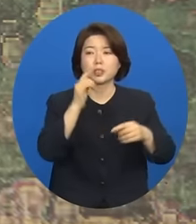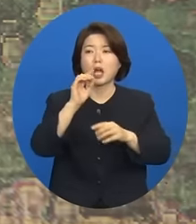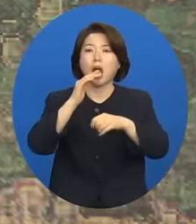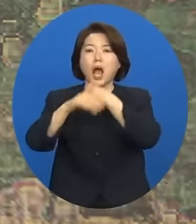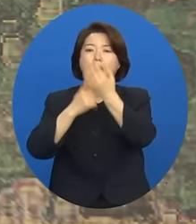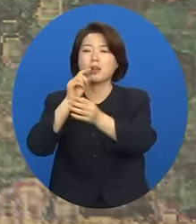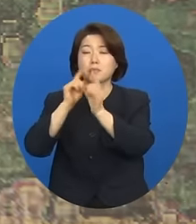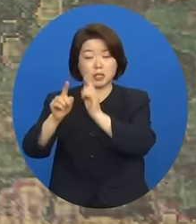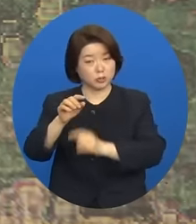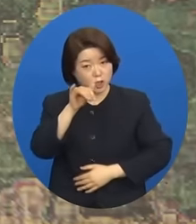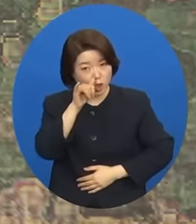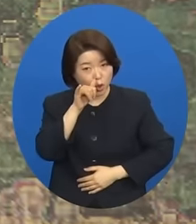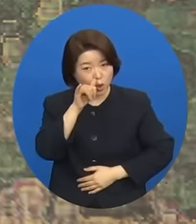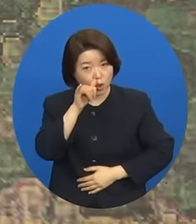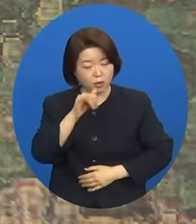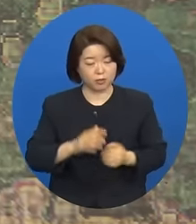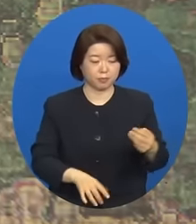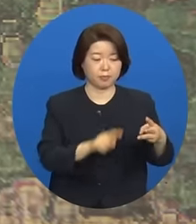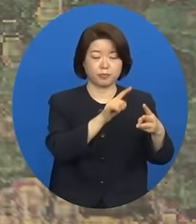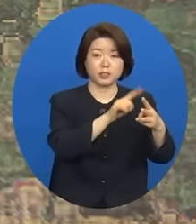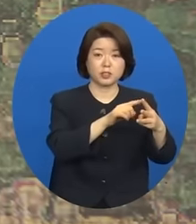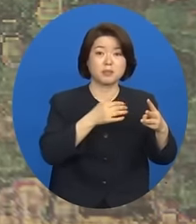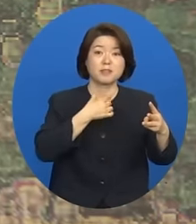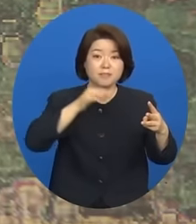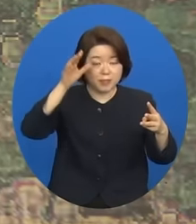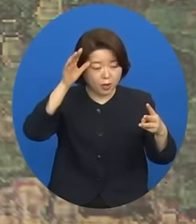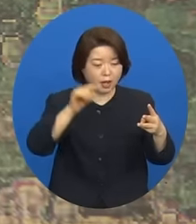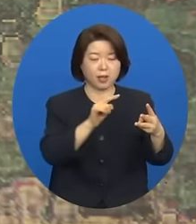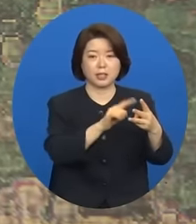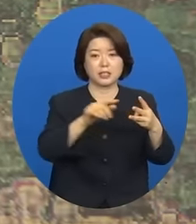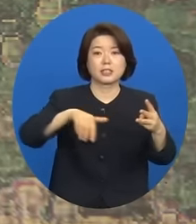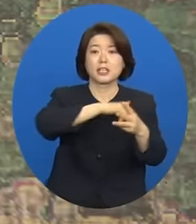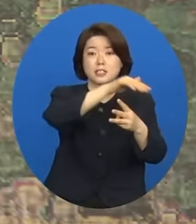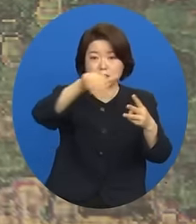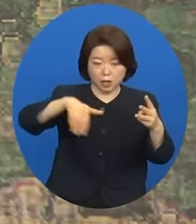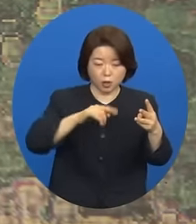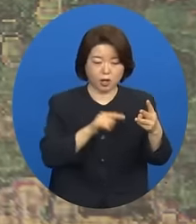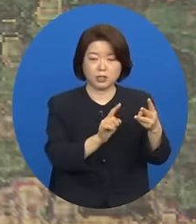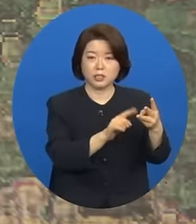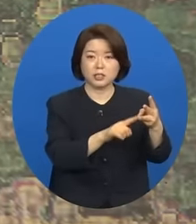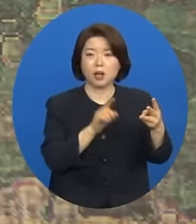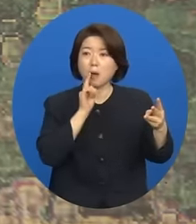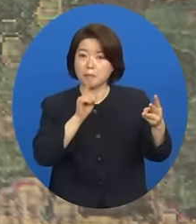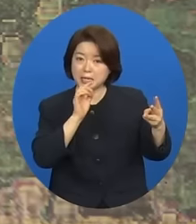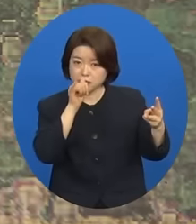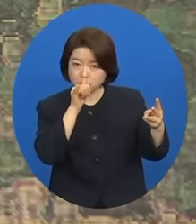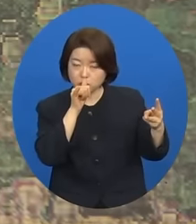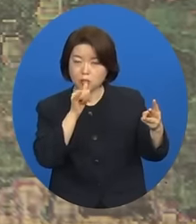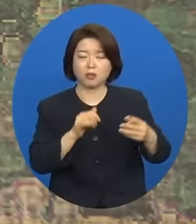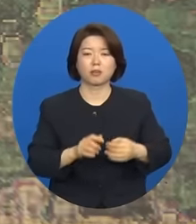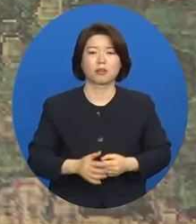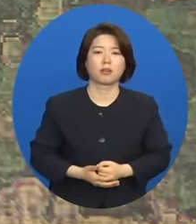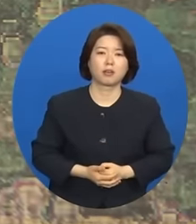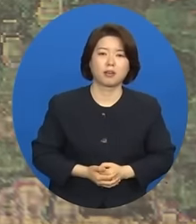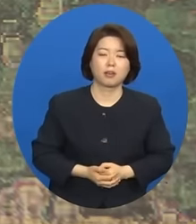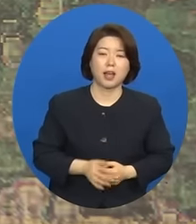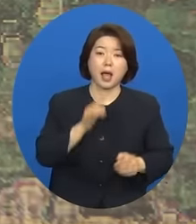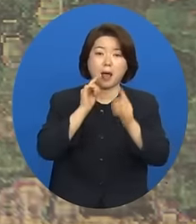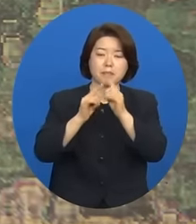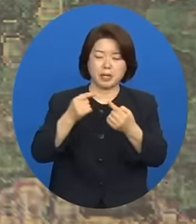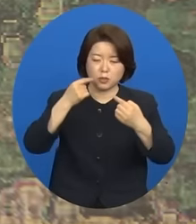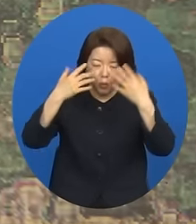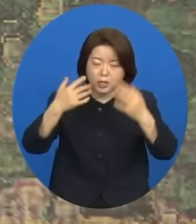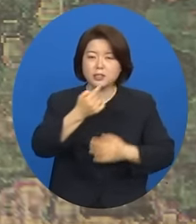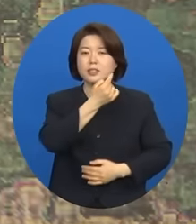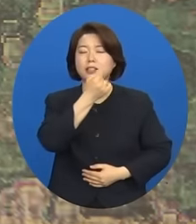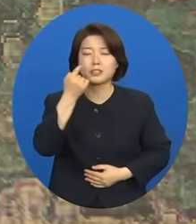것이죠. 자, 첫 번째 갈망, 두 번째 상황, 세 번째 말씀이 있느냐. 말씀이 가장 확실한